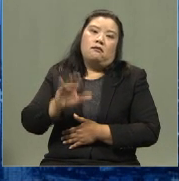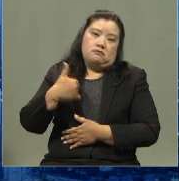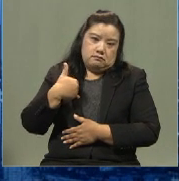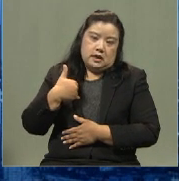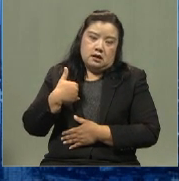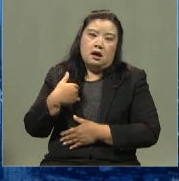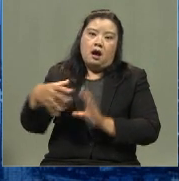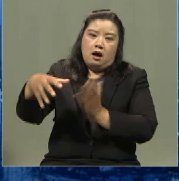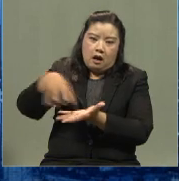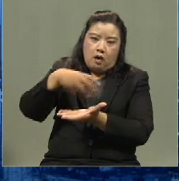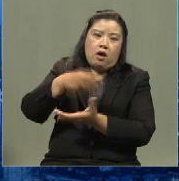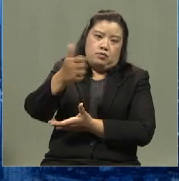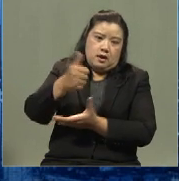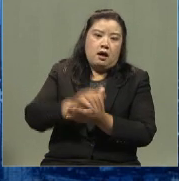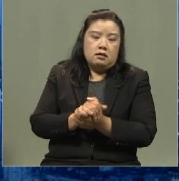หมอเฉพาะเจาะจงท่านก็เห็นกันแค่สองคนนะครับไม่ต้องเปิดเผยอะไรกับใครนี่คือสิ่งที่เป็นความละเอียดอ่อนของทีมงานที่อยากจะทำให้นั้นให้เห็นภาพชัดๆนะครับเพราะเหมือนคล้ายๆกับสายโทรศัพท์นั่นแหละครับงั้นถ้าท่านปจะทำช่องทางอื่นอาจจะไม่คนอื่นไม่เห็นด้วยในคำถามคำตอบนี้ก็คงไม่ดีกิจการร้านค้าก็มีสิ่งที่เป็นเรื่องที่จะได้พูดคุยกันโดยตรงกับผู้ที่ให้คำแนะนำโดยตรงเท่านั้นเองครับ